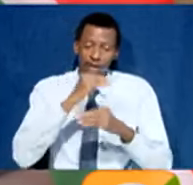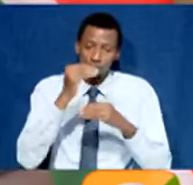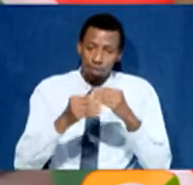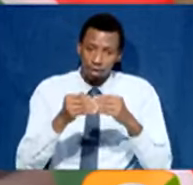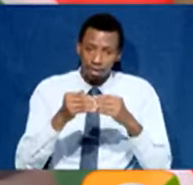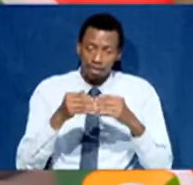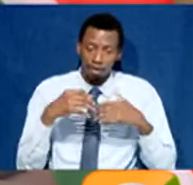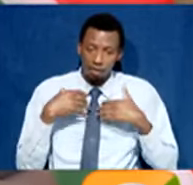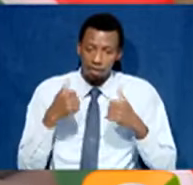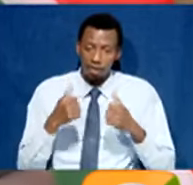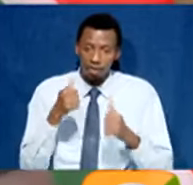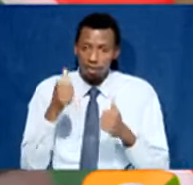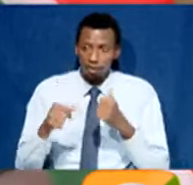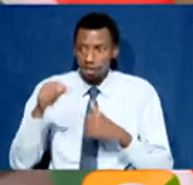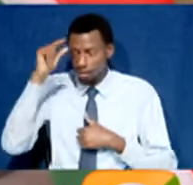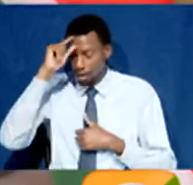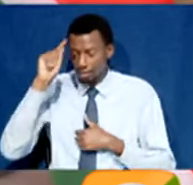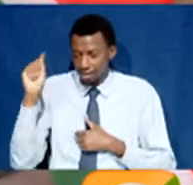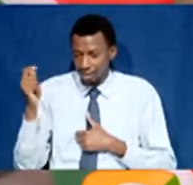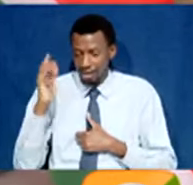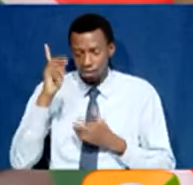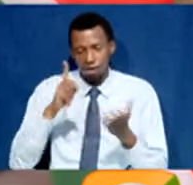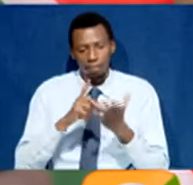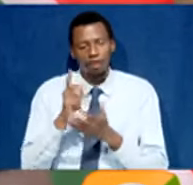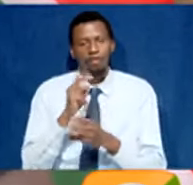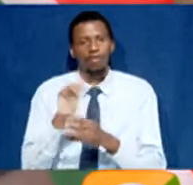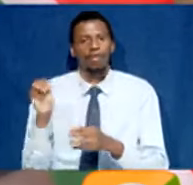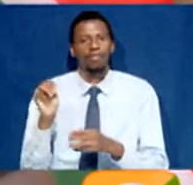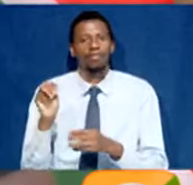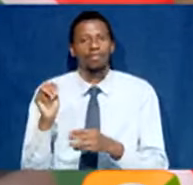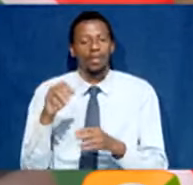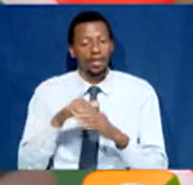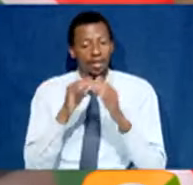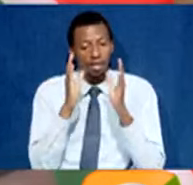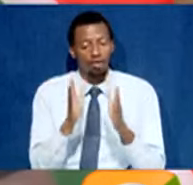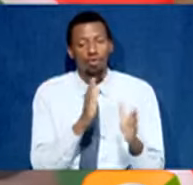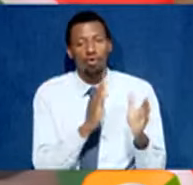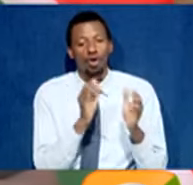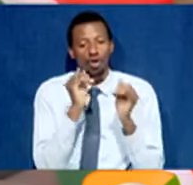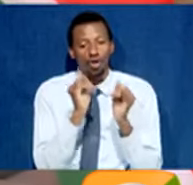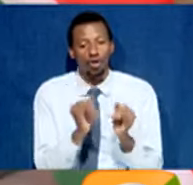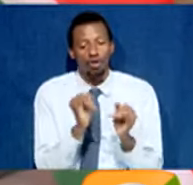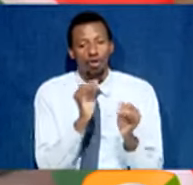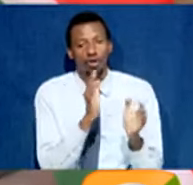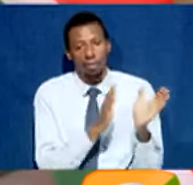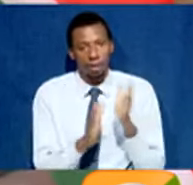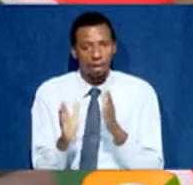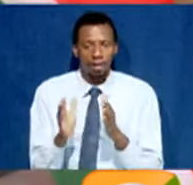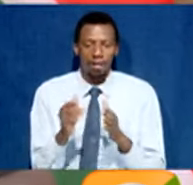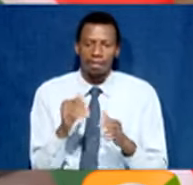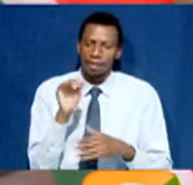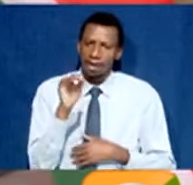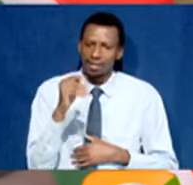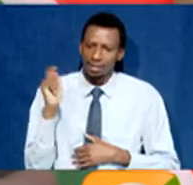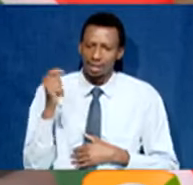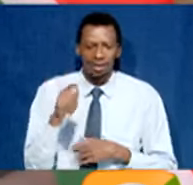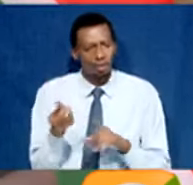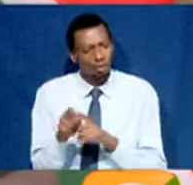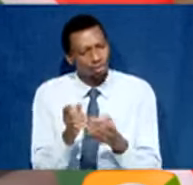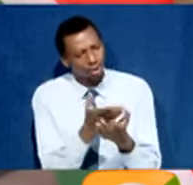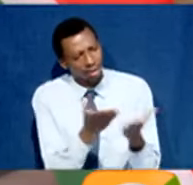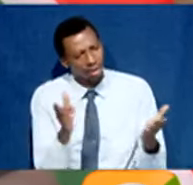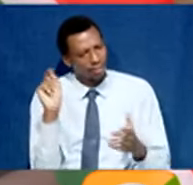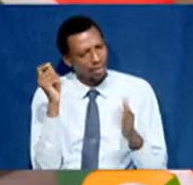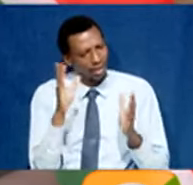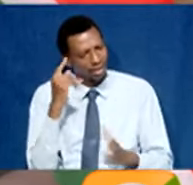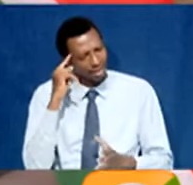na serikali ya Kenya katika mpango mpya. Jameni, nawauliza wa Kenya, hata na wao ni wa Kenya, tuwafikirie. Na wale wako chini